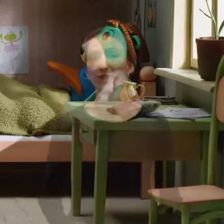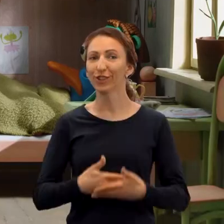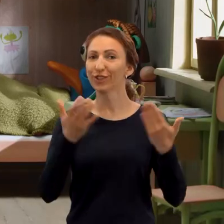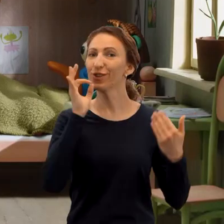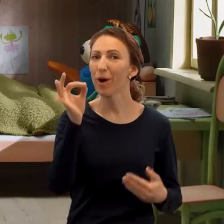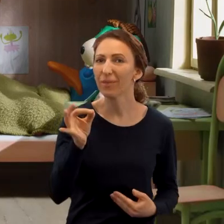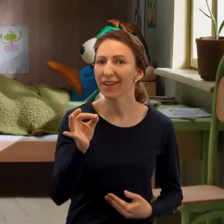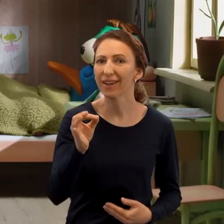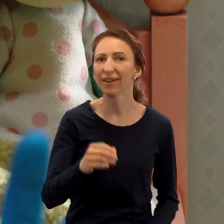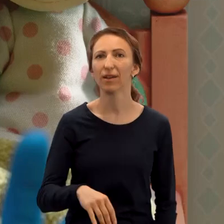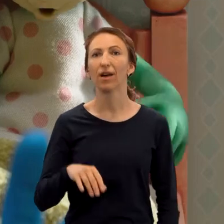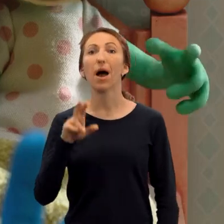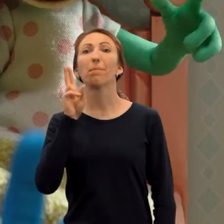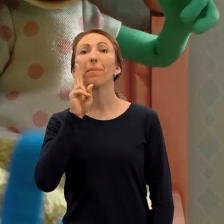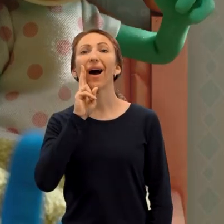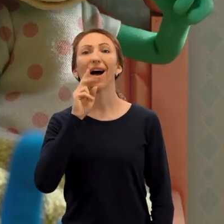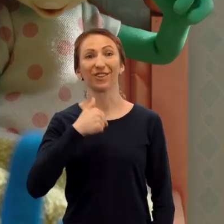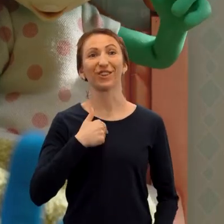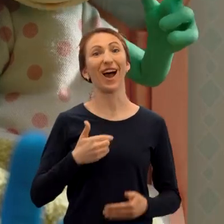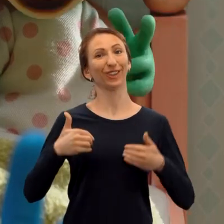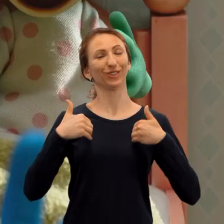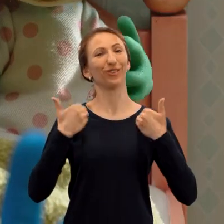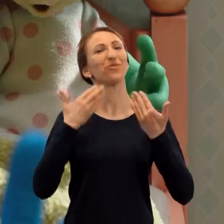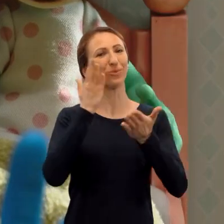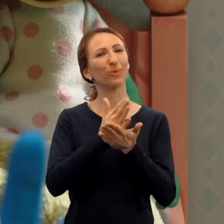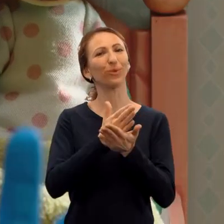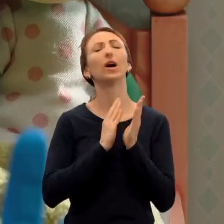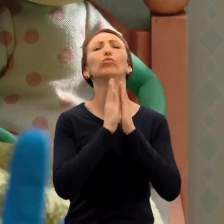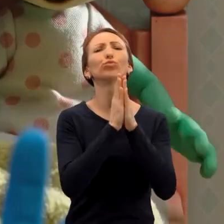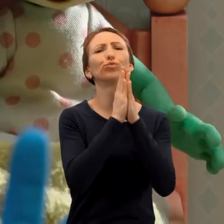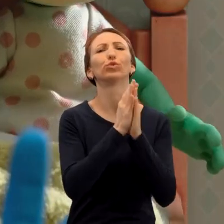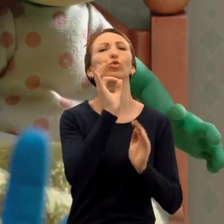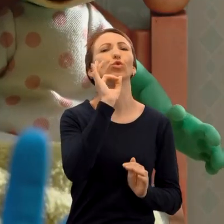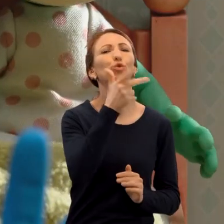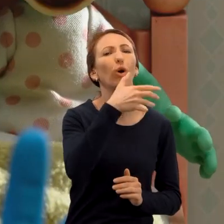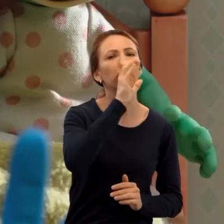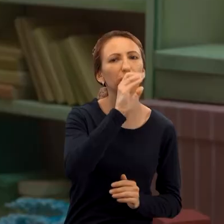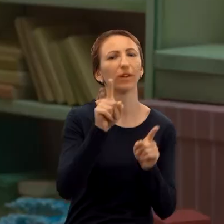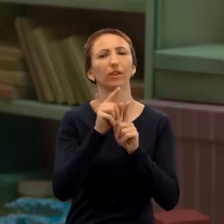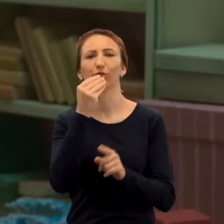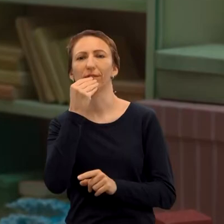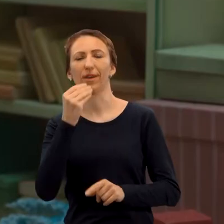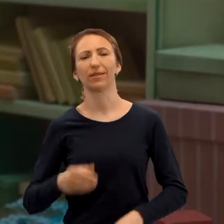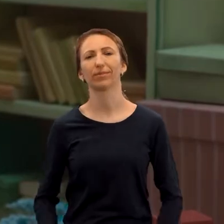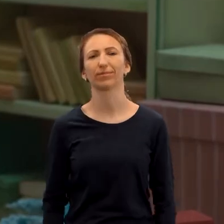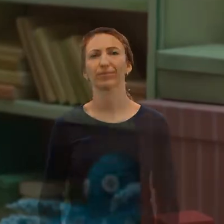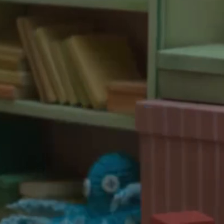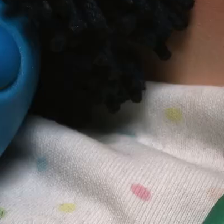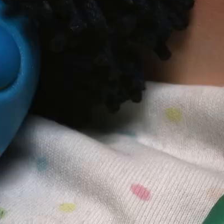Dzień dobry, mamusiu. Poproszę o szklankę soku i śniadanko. Jestem już zupełnie zdrowa. O.